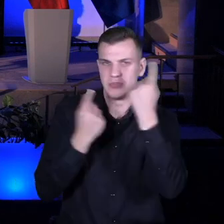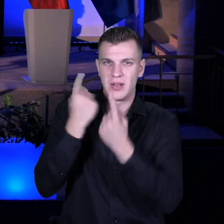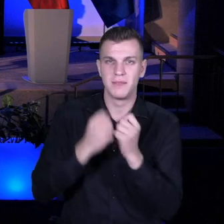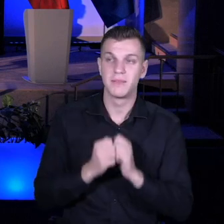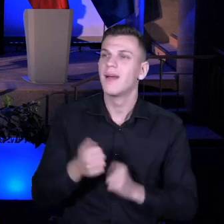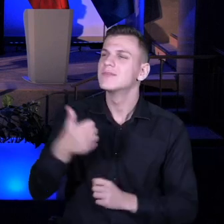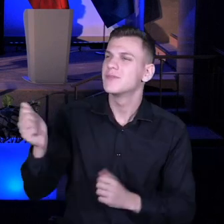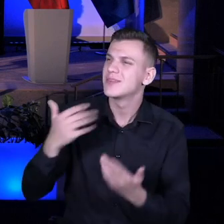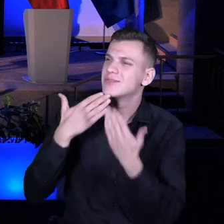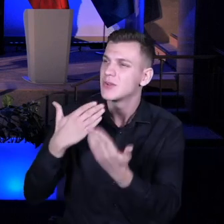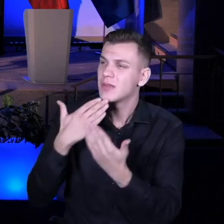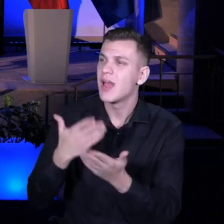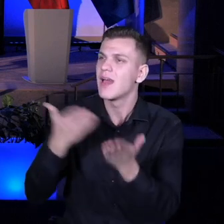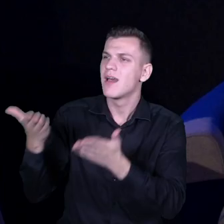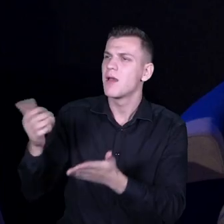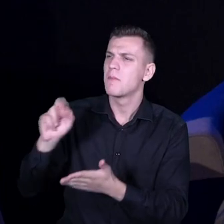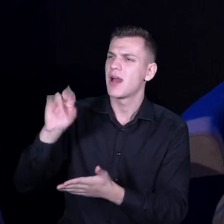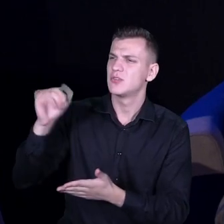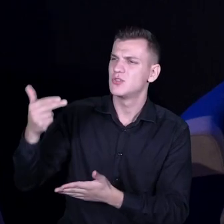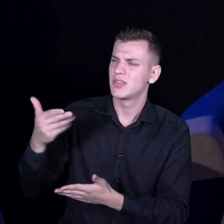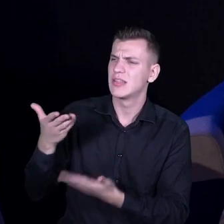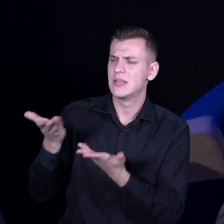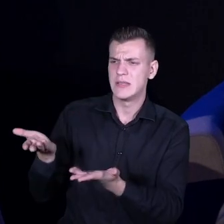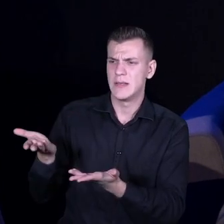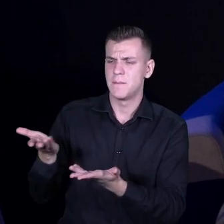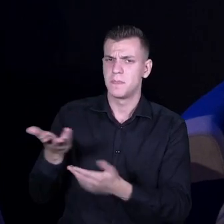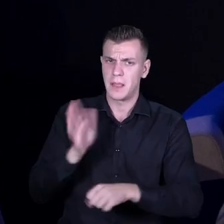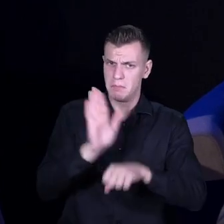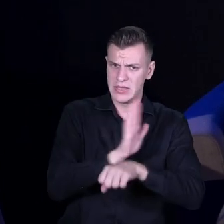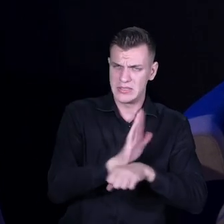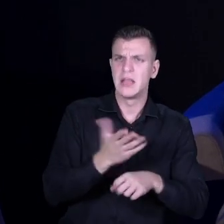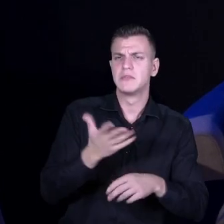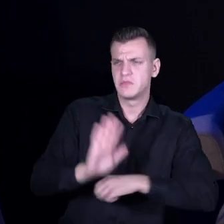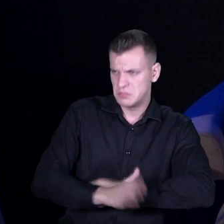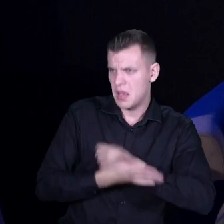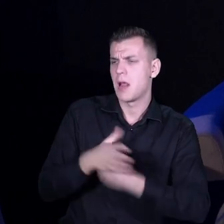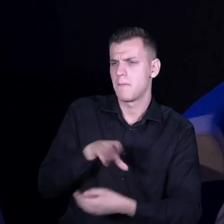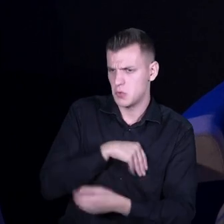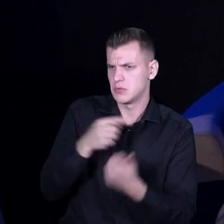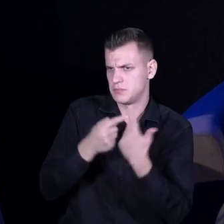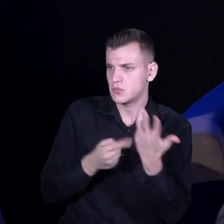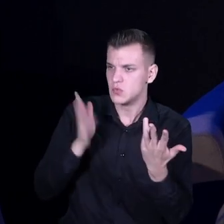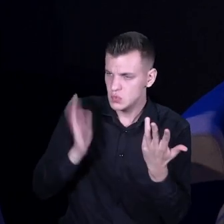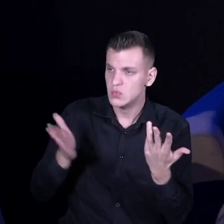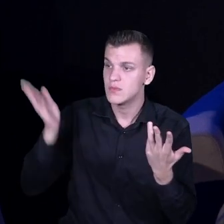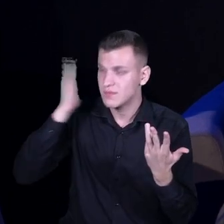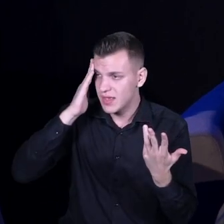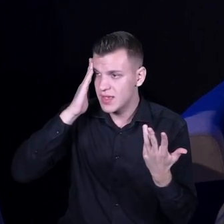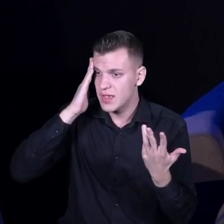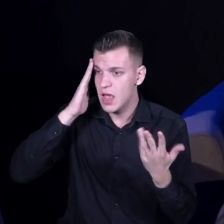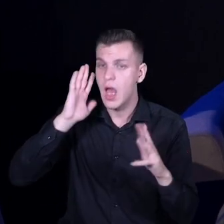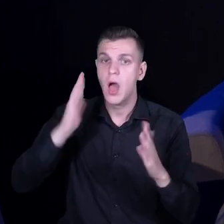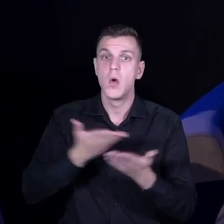bardzo. Panie Marcinie, bo tutaj mówimy o tym, jak biznes może wspierać, czy to jest tylko taki obszar społecznej